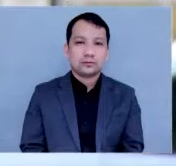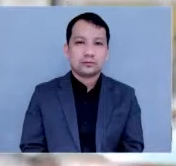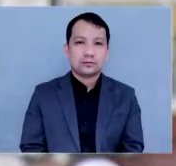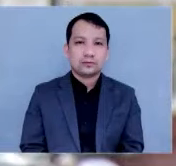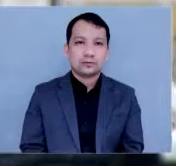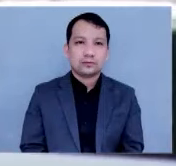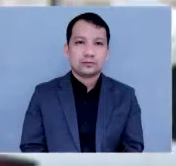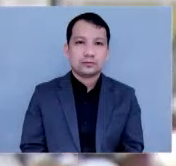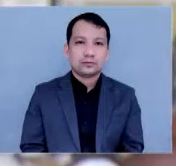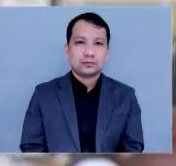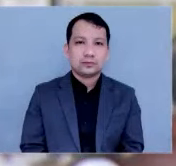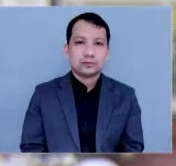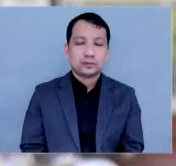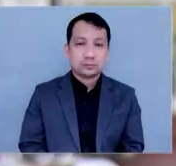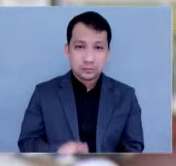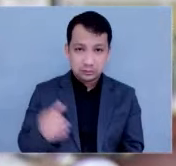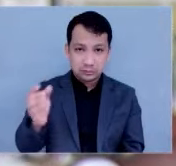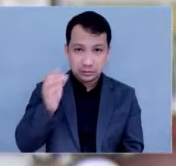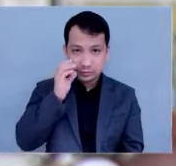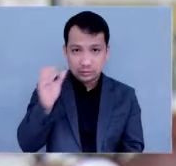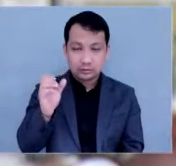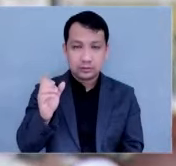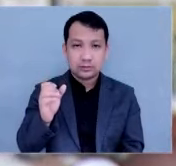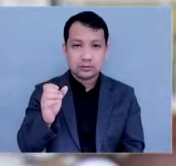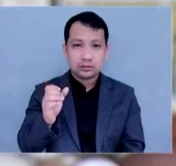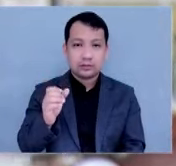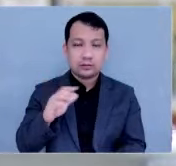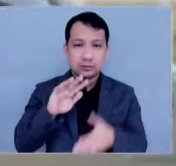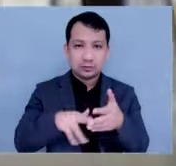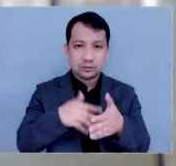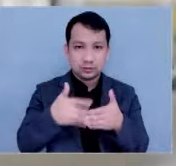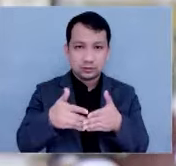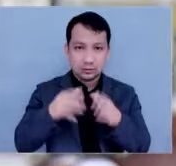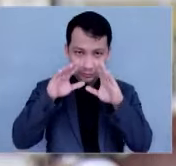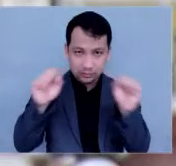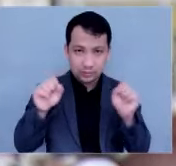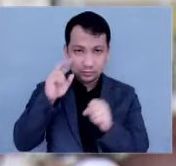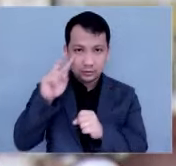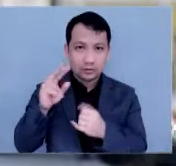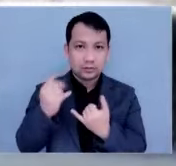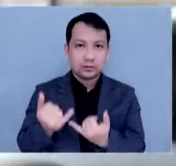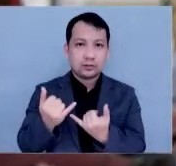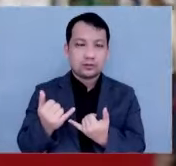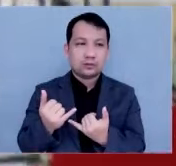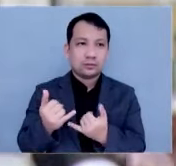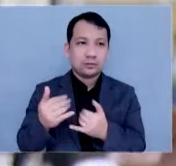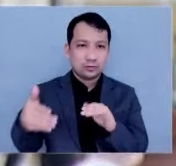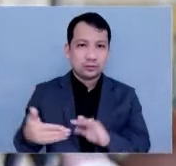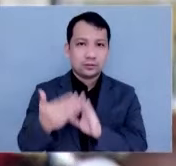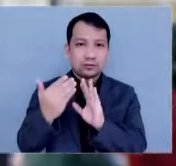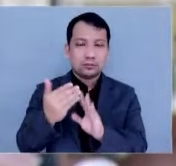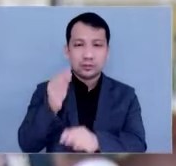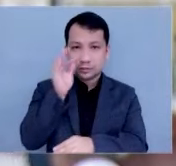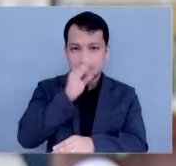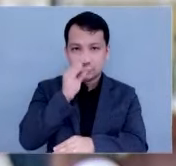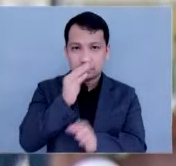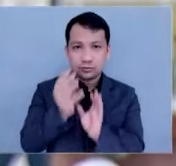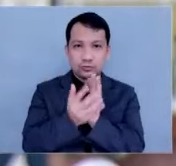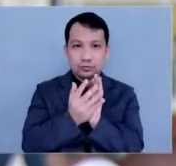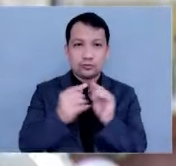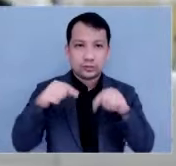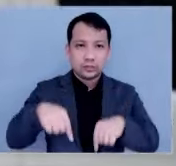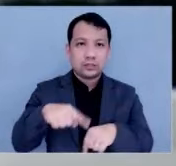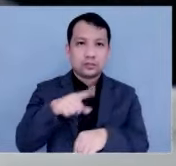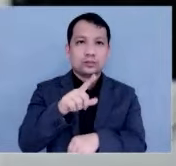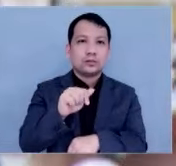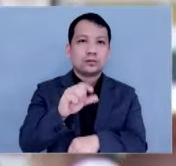Duterte sheril Una sa agenda ni Pangulong Bongbong Marcos Ngayong araw ang pagharap sa Filipino community dito sa Lao